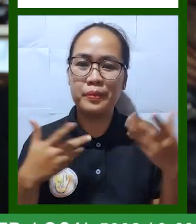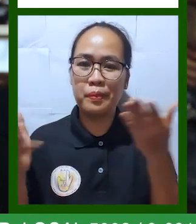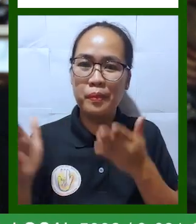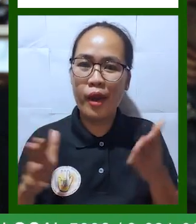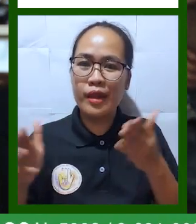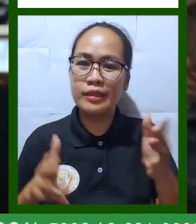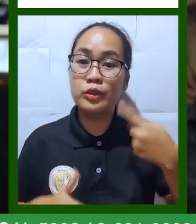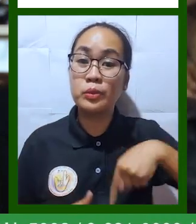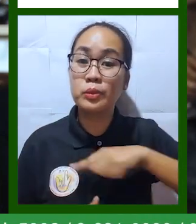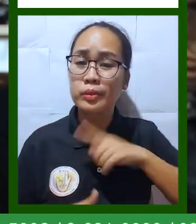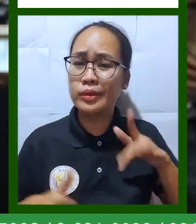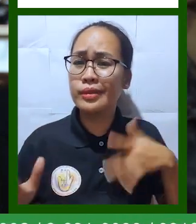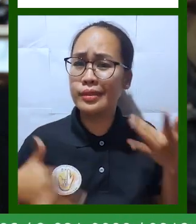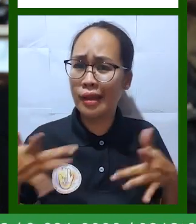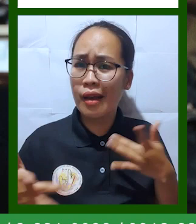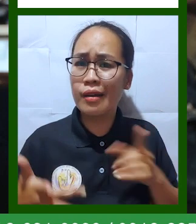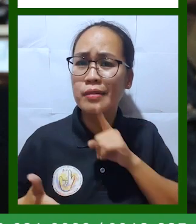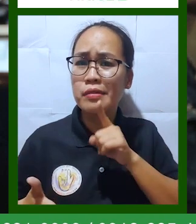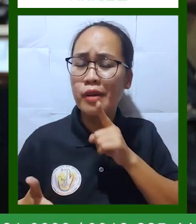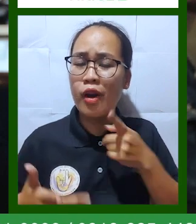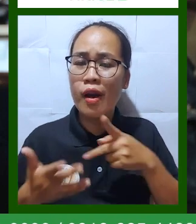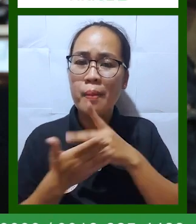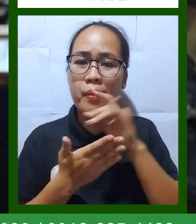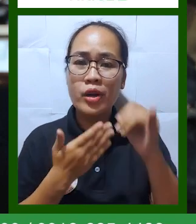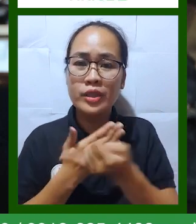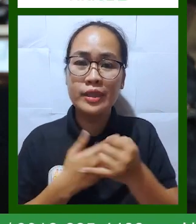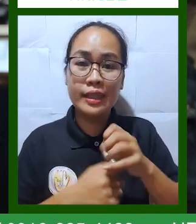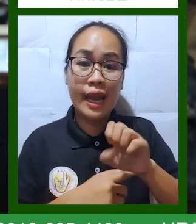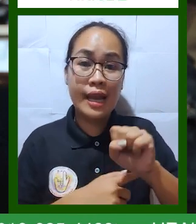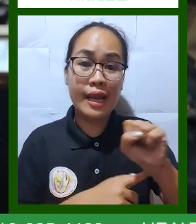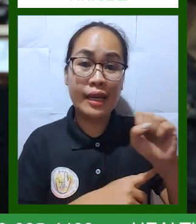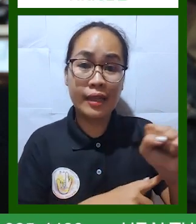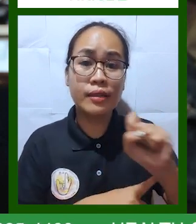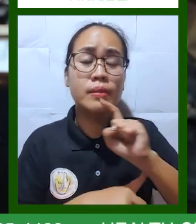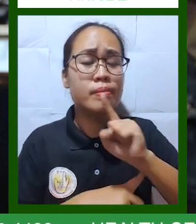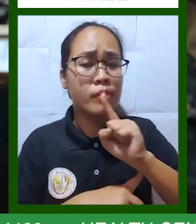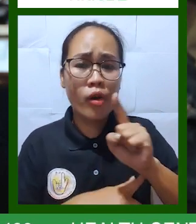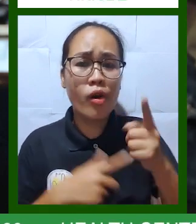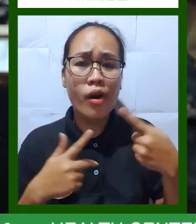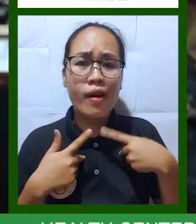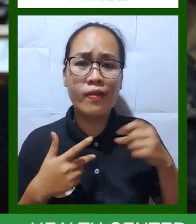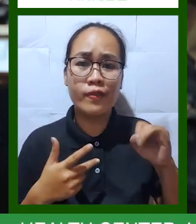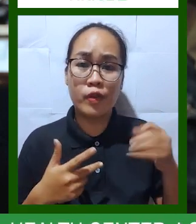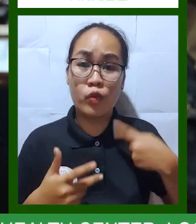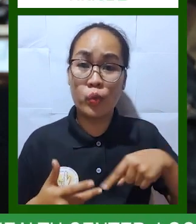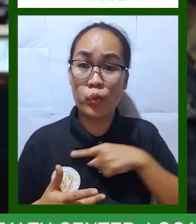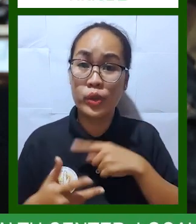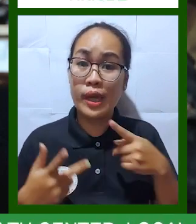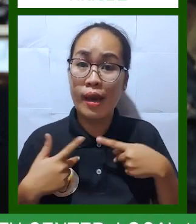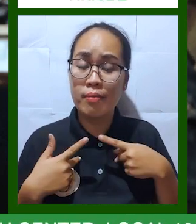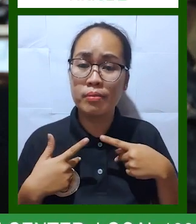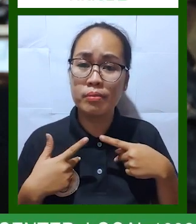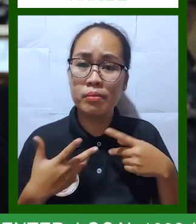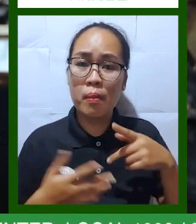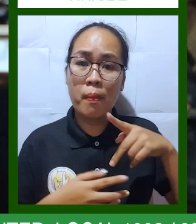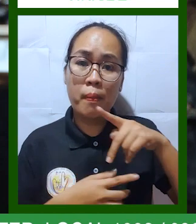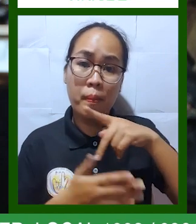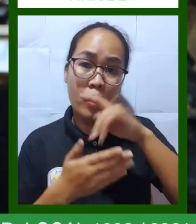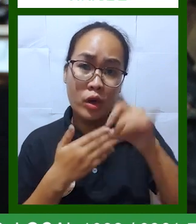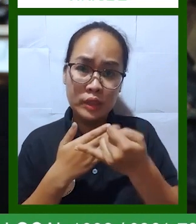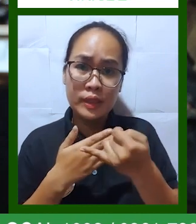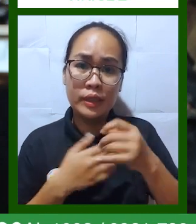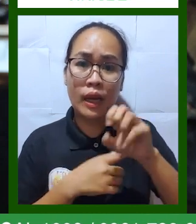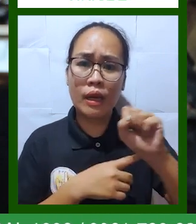So, excited din kami, no? Dahil talaga ang projects ng SSS, no? Pag meron kaming mga